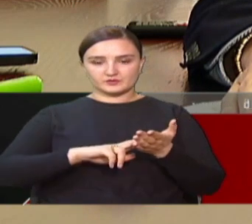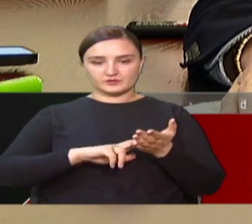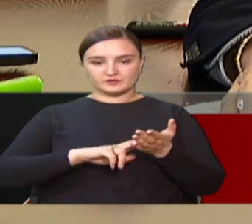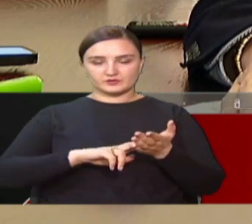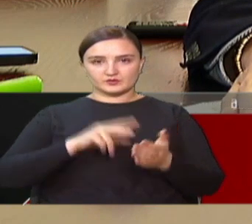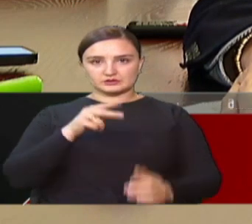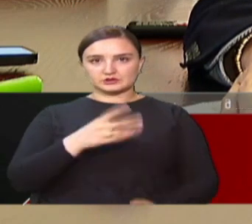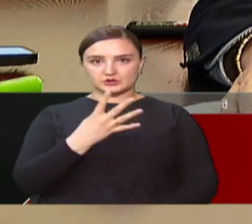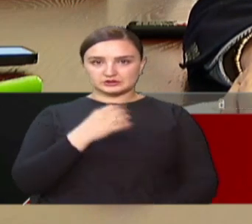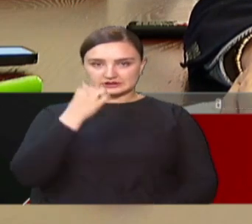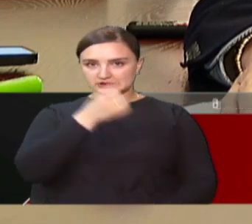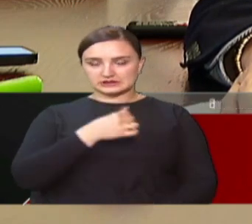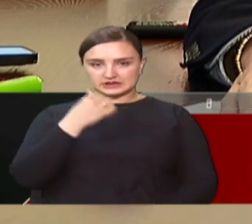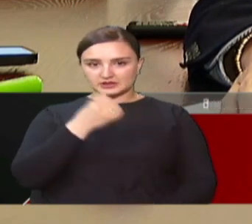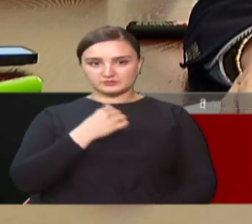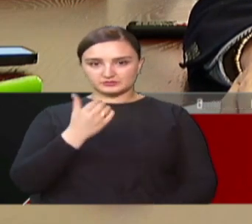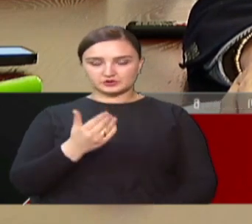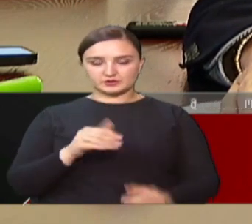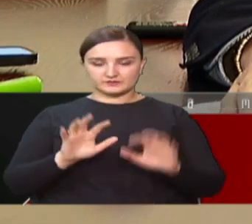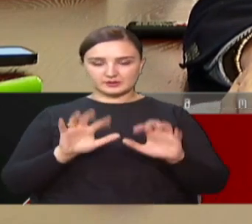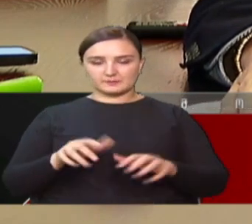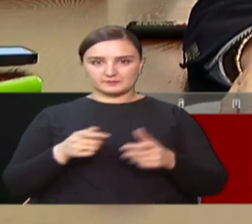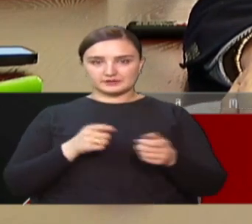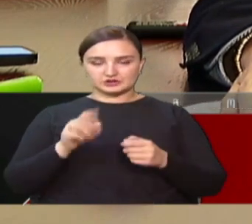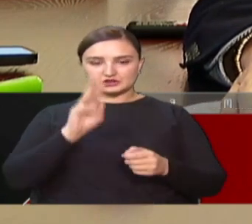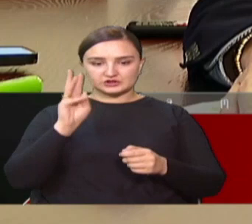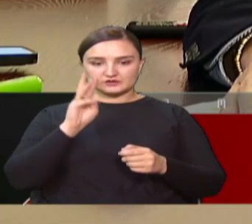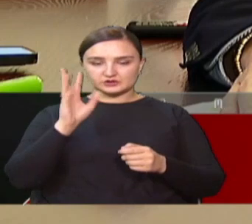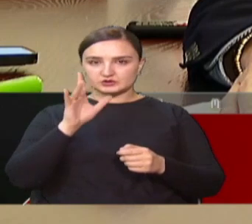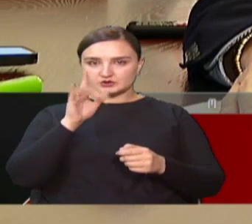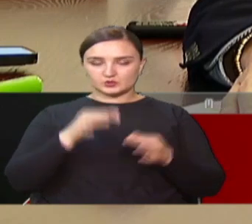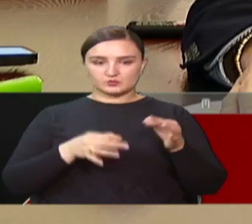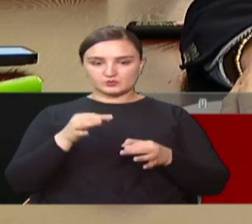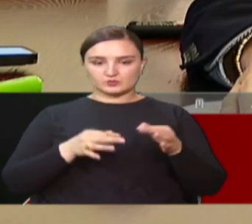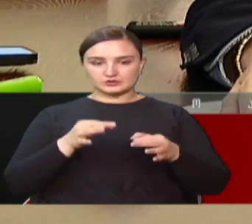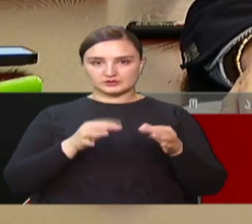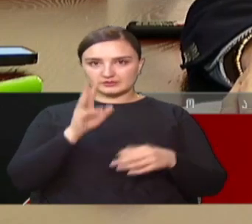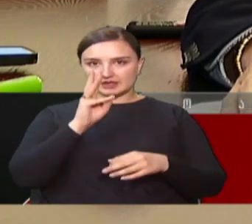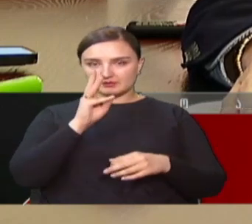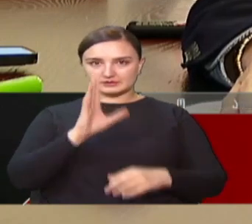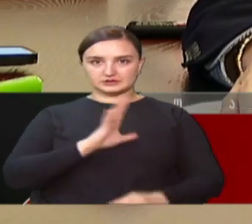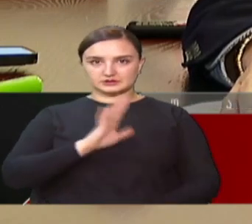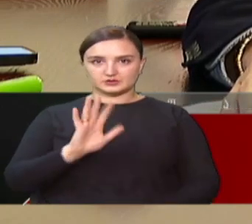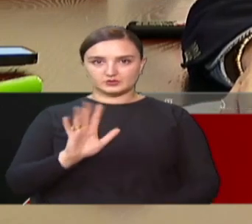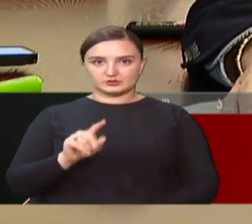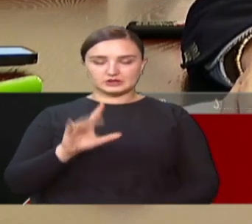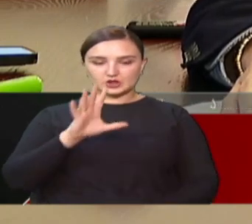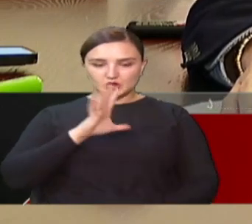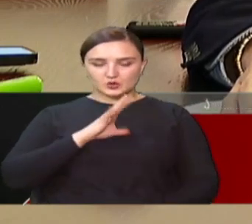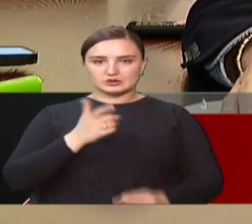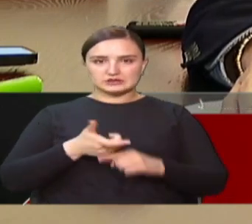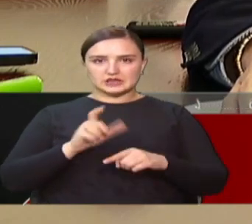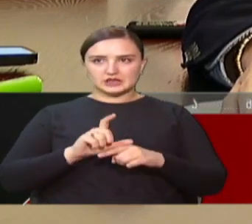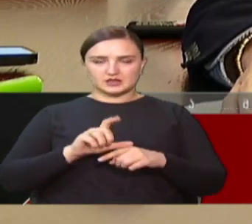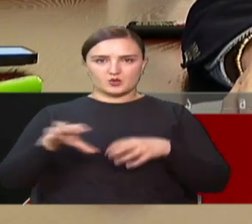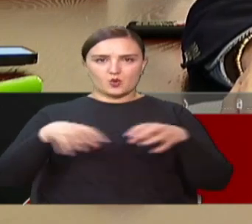98-2004 წლებში პრეზიდენტ ჩევარნაძის დროს, როდესაც მოსამართლეებს ხელფასი არ ქონდათ, იყო ტოტალური